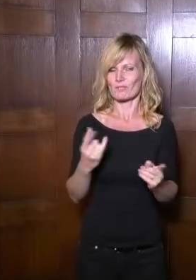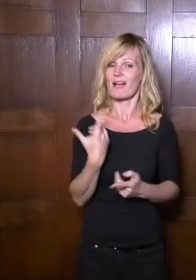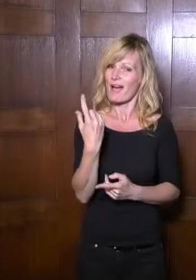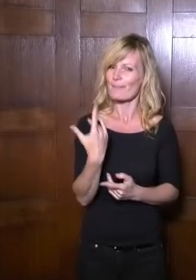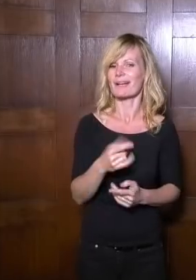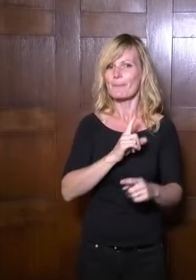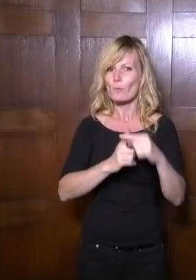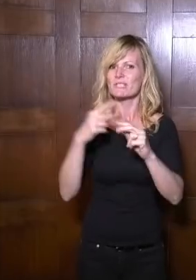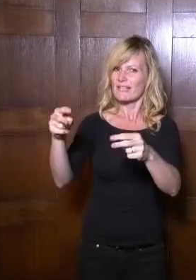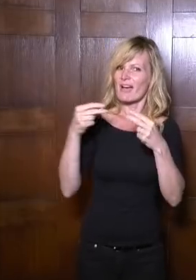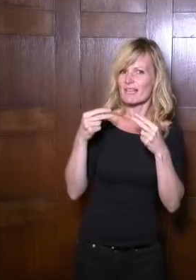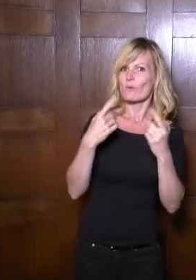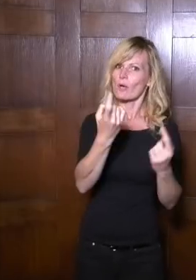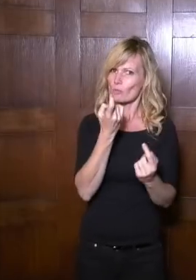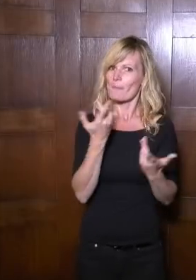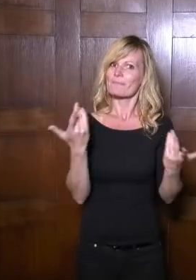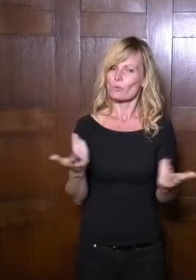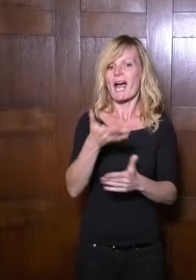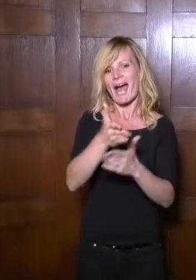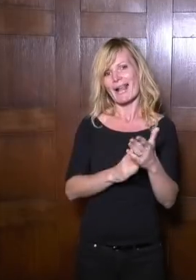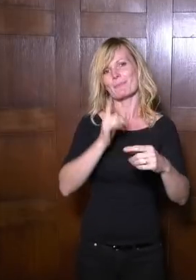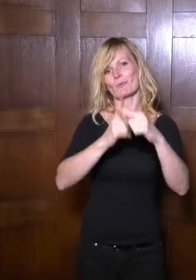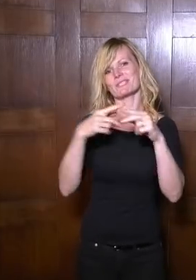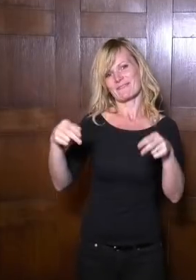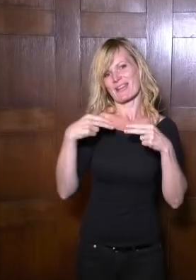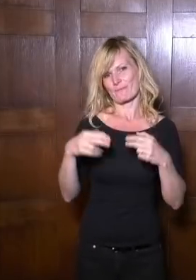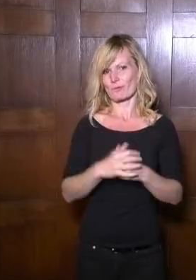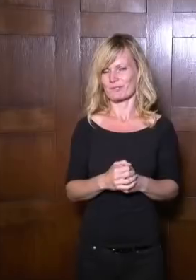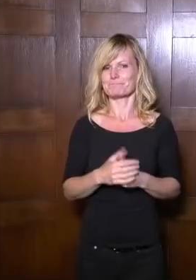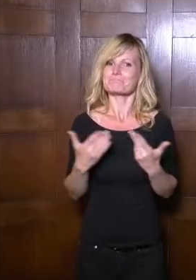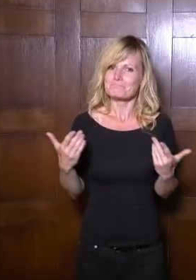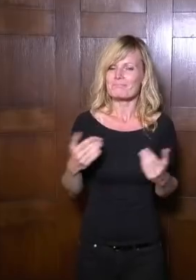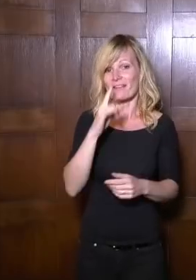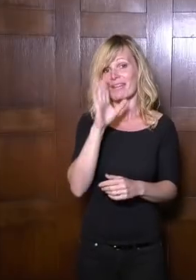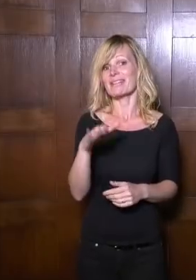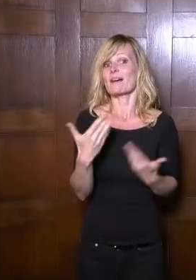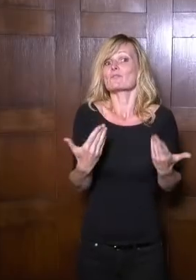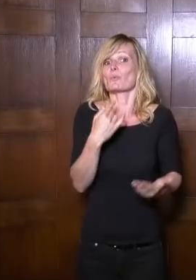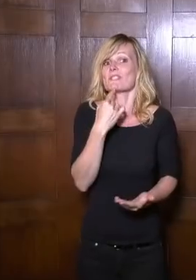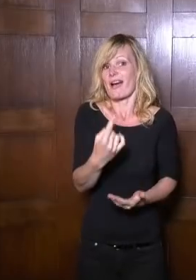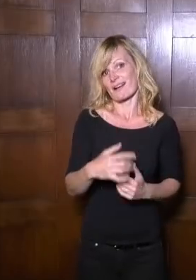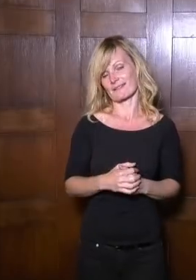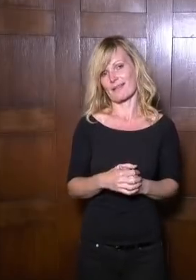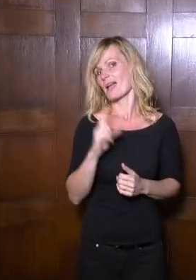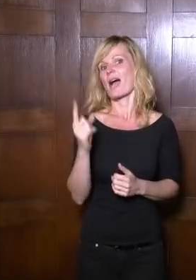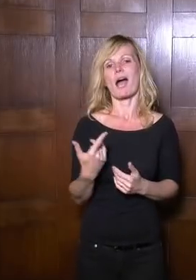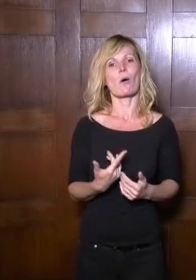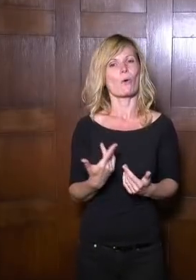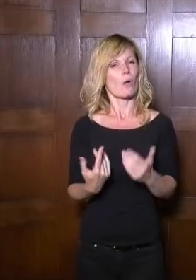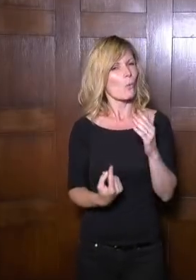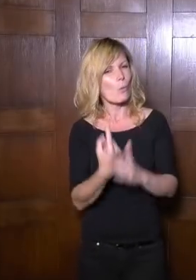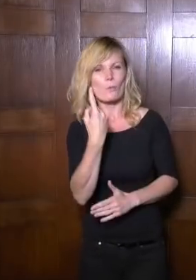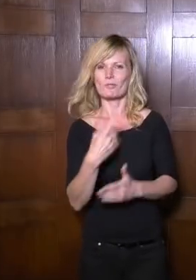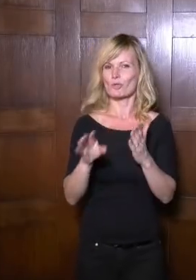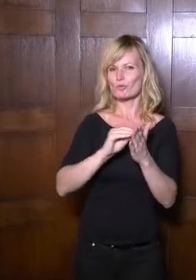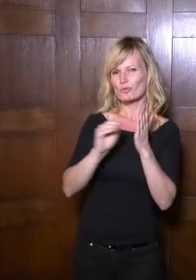immer eine positive Antwort, beziehungsweise eine halbwegs positive. Und wenn ich das mal so sagen darf, es ist auch unfassbar komisch, in der Schule